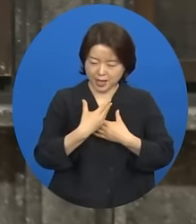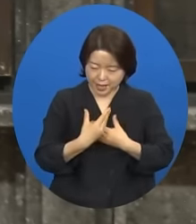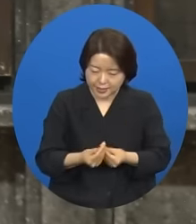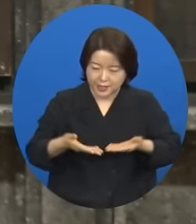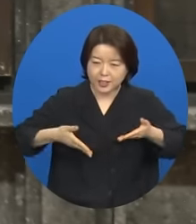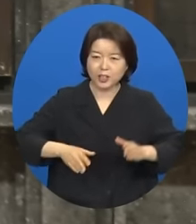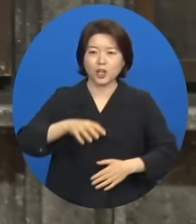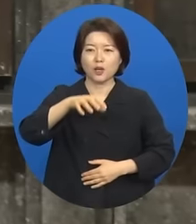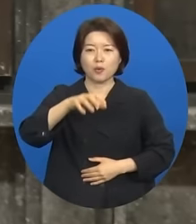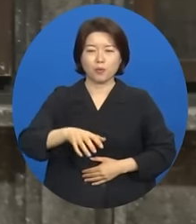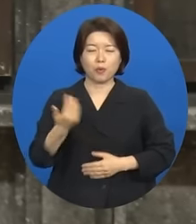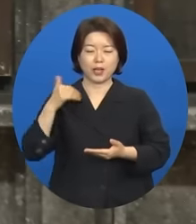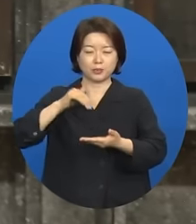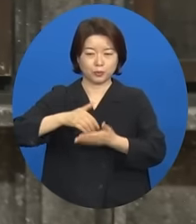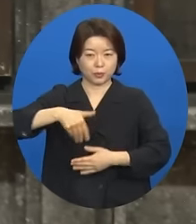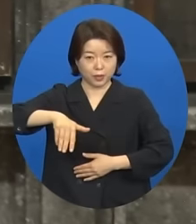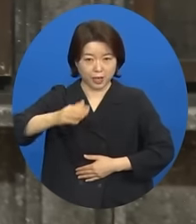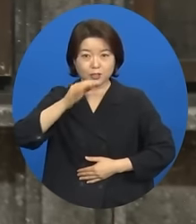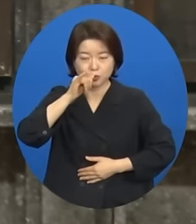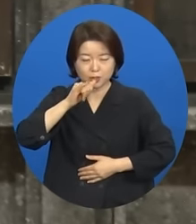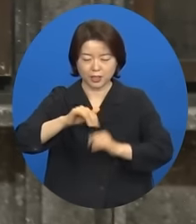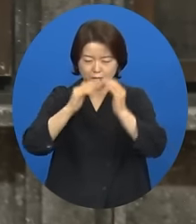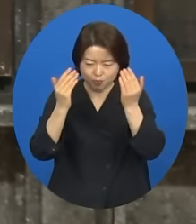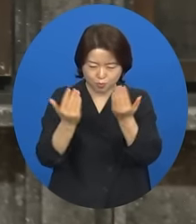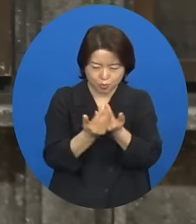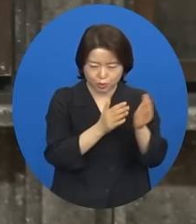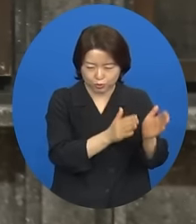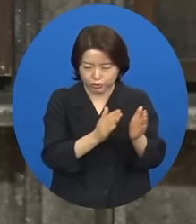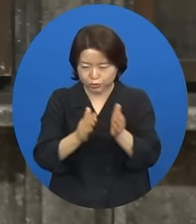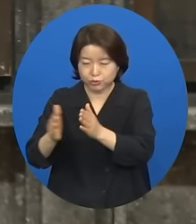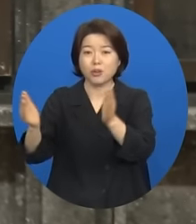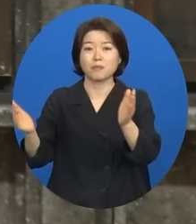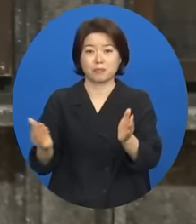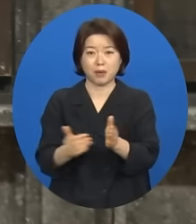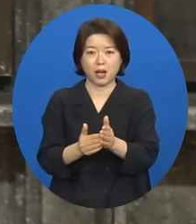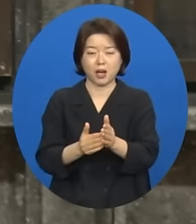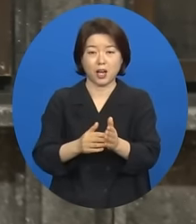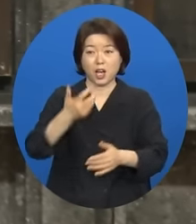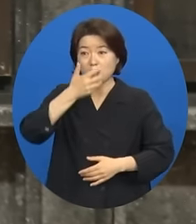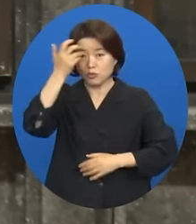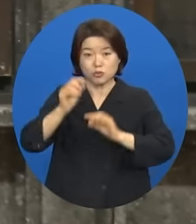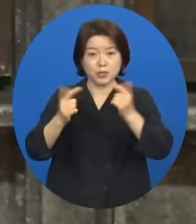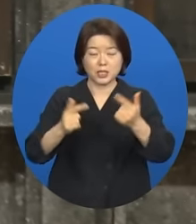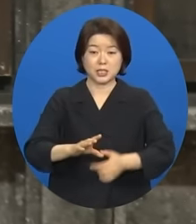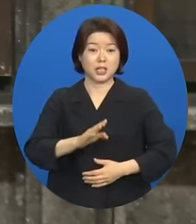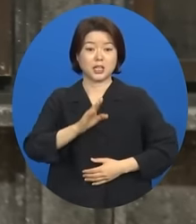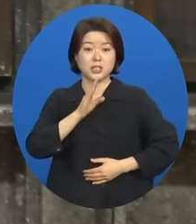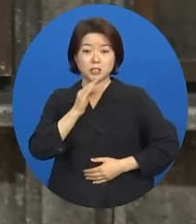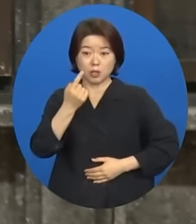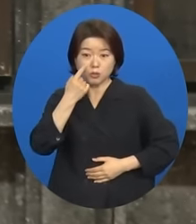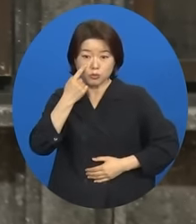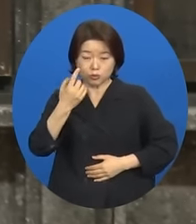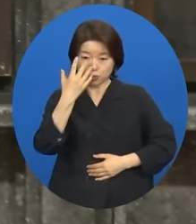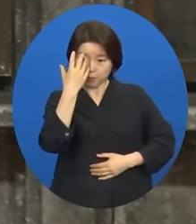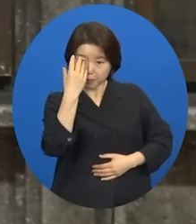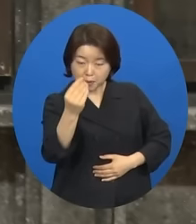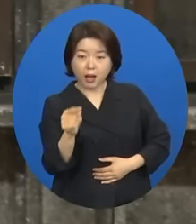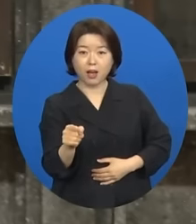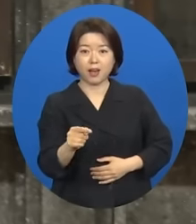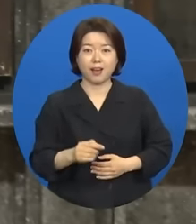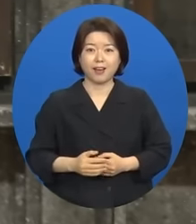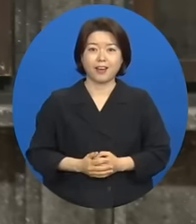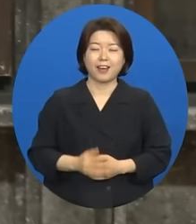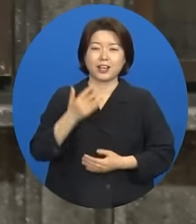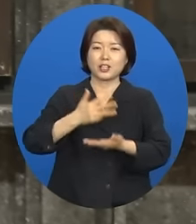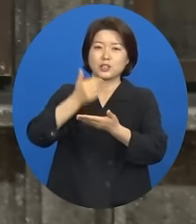고향으로 돌아갈 수 있도록 이 모든 것을 준비해 주셨다라는 것을 꿈이 아니고 실제로 눈을 볼 수 있도록